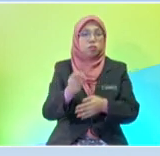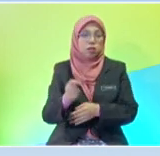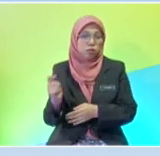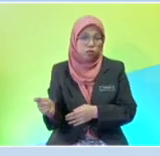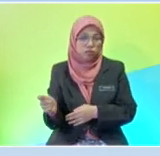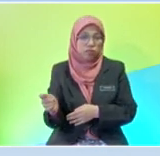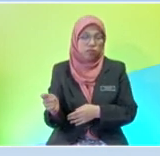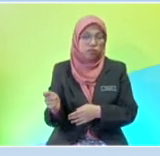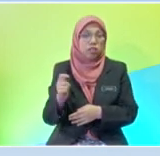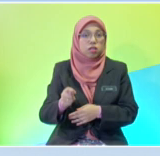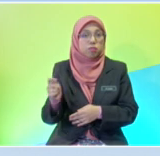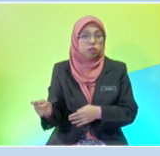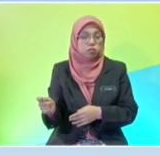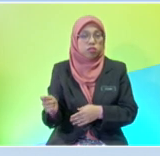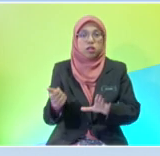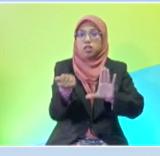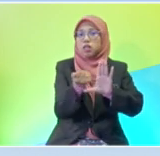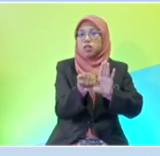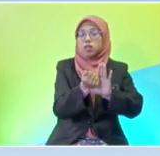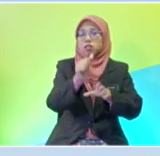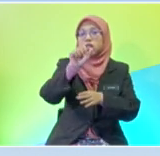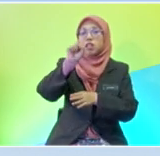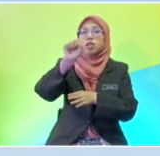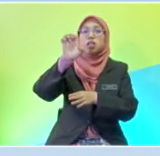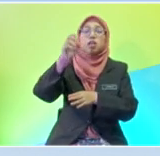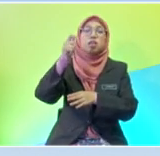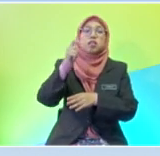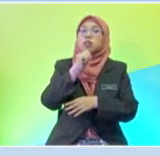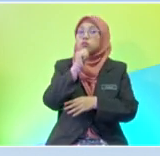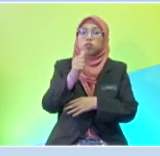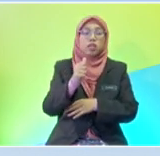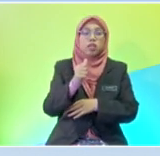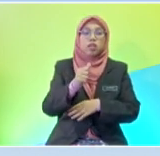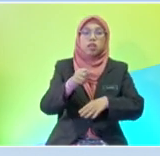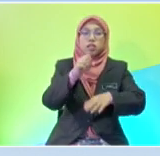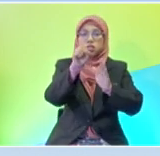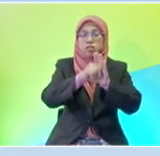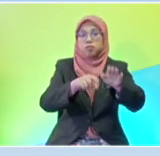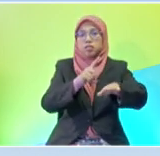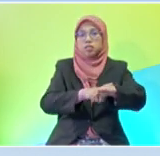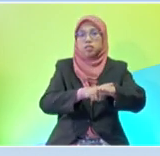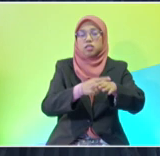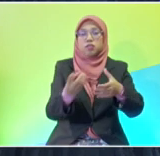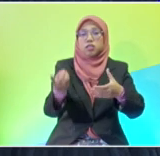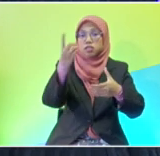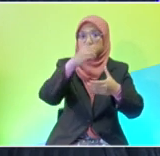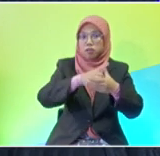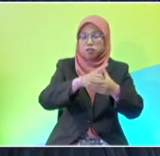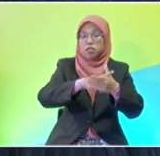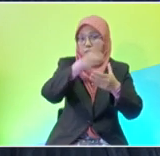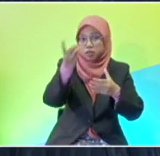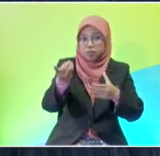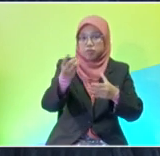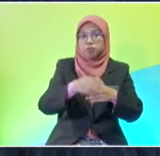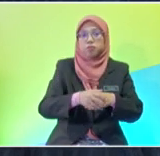perabot bukan semasa dan sifatnya Debby bila kita beli kita 2500